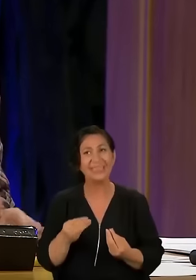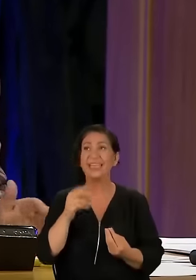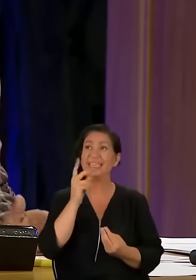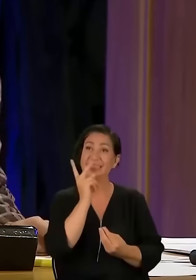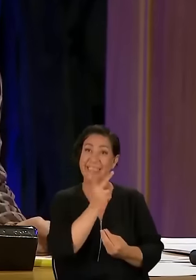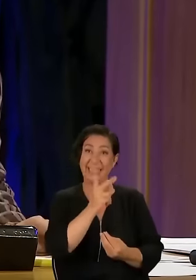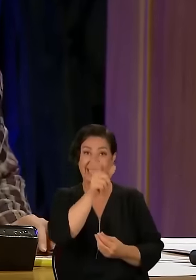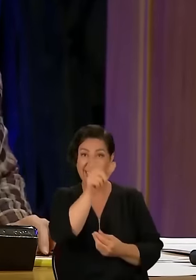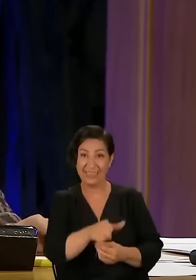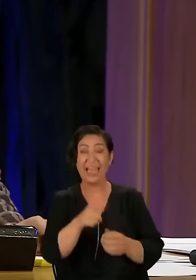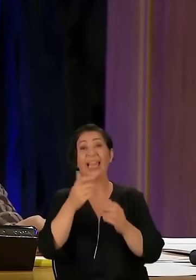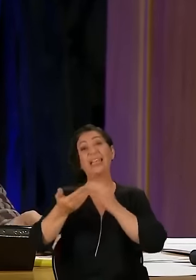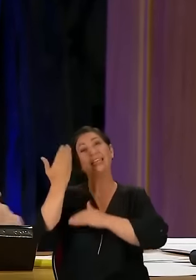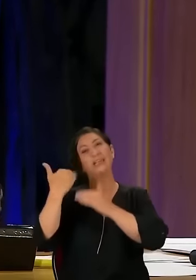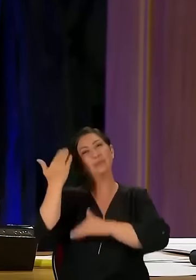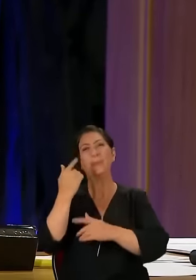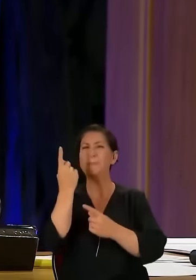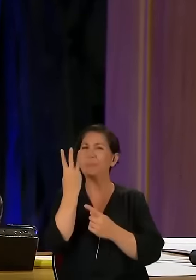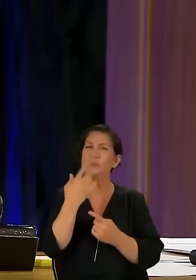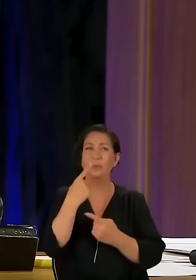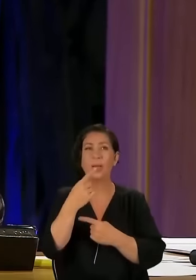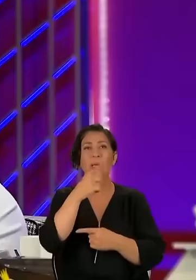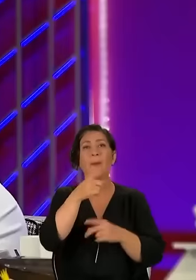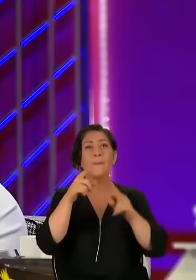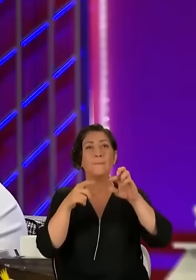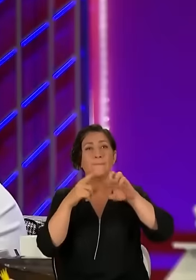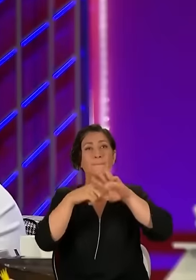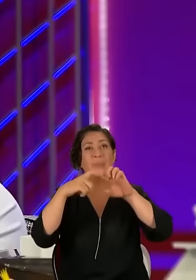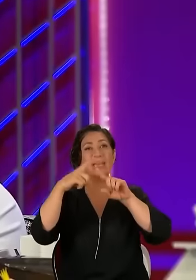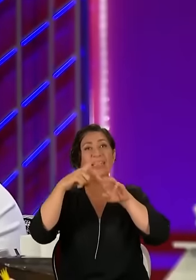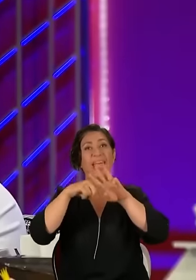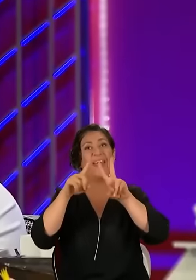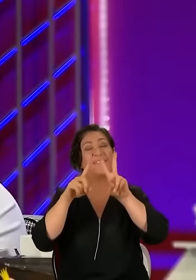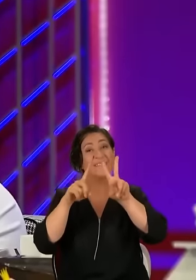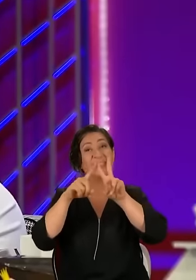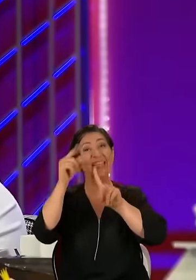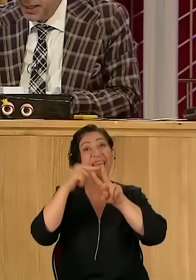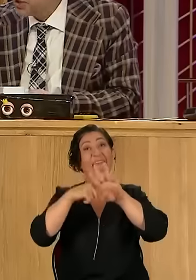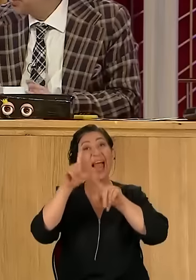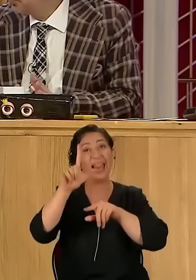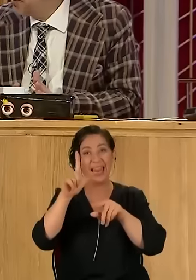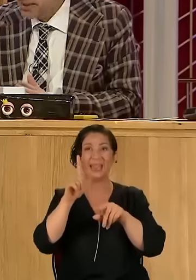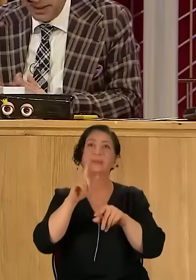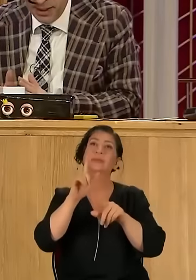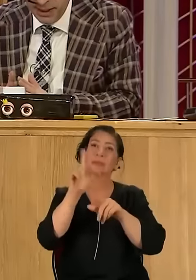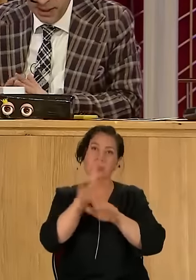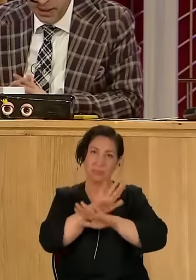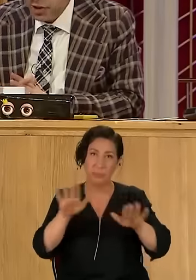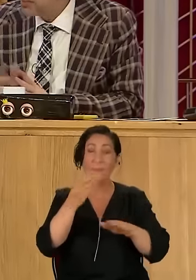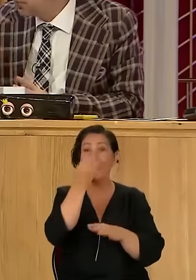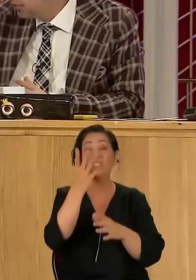tabii kişisel tarihinle ilgili bir şeyler söylemek istiyorum. Bir kere Pertevniyel Lisesi bitmiş. Evet. Daha sonra Bahçeşehir